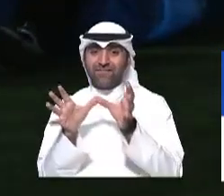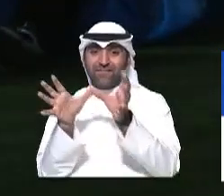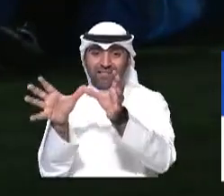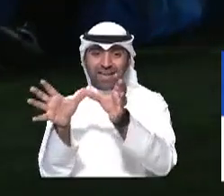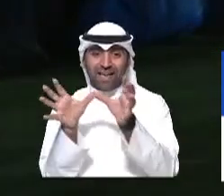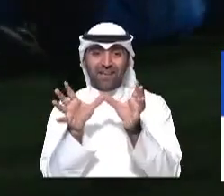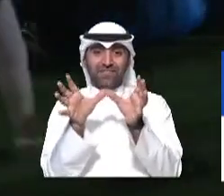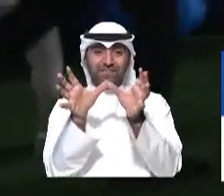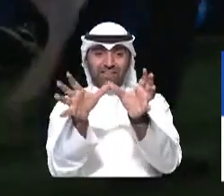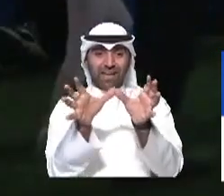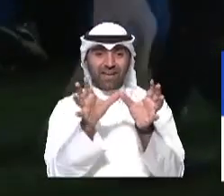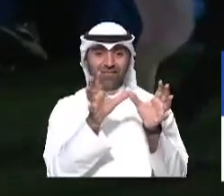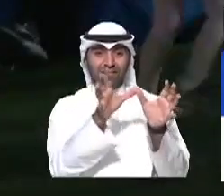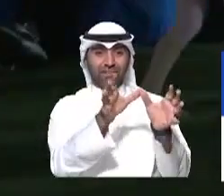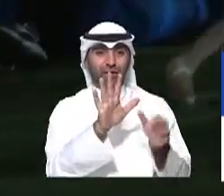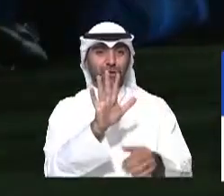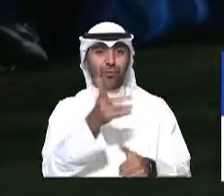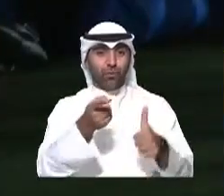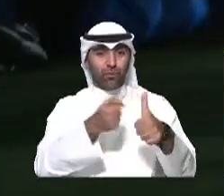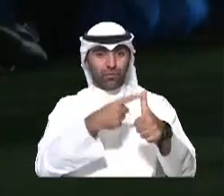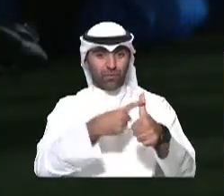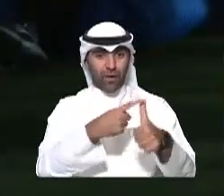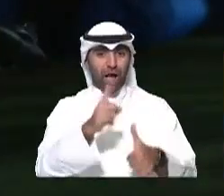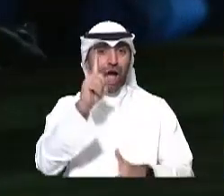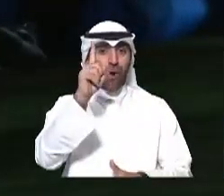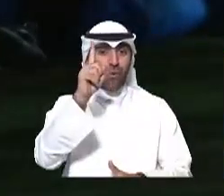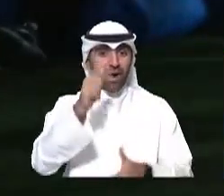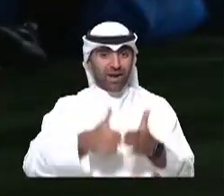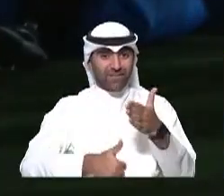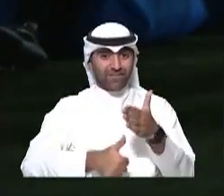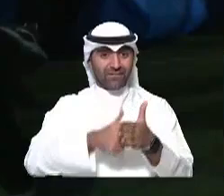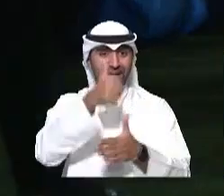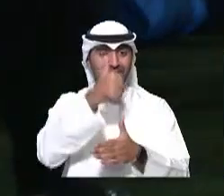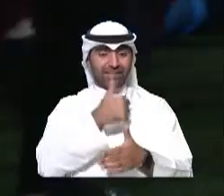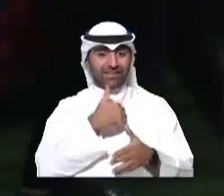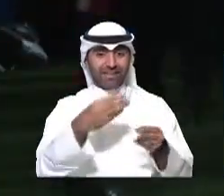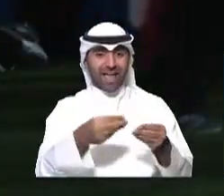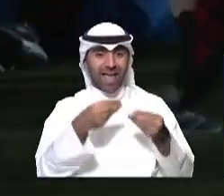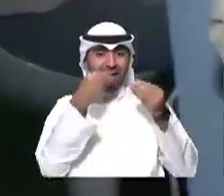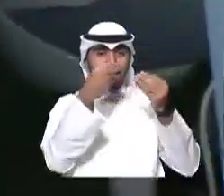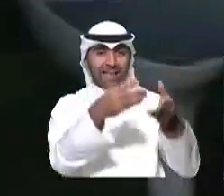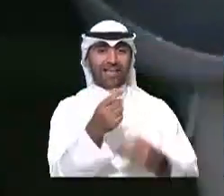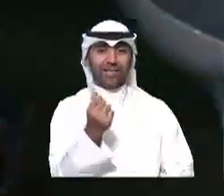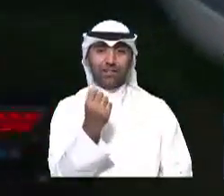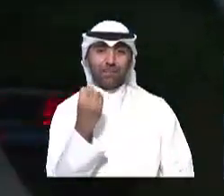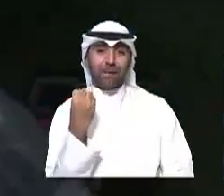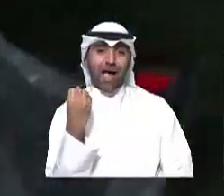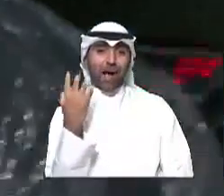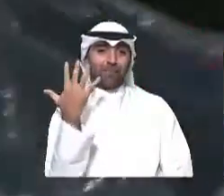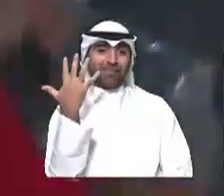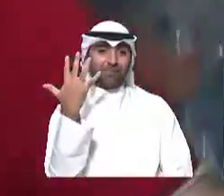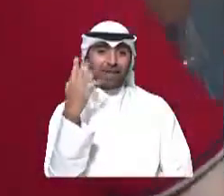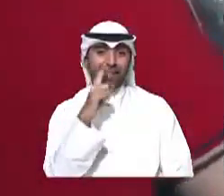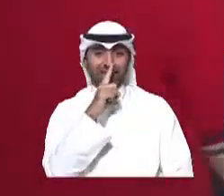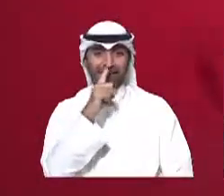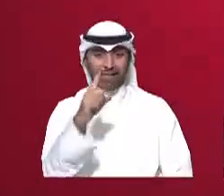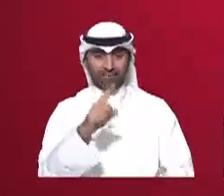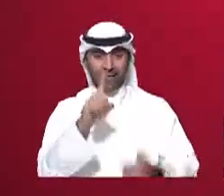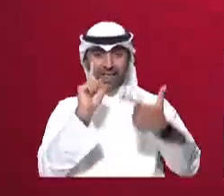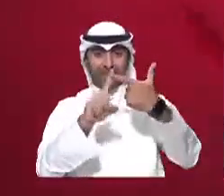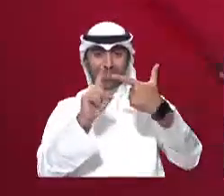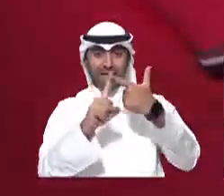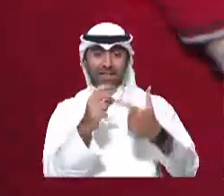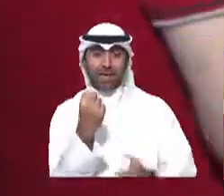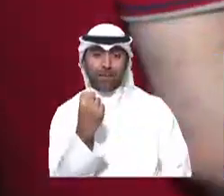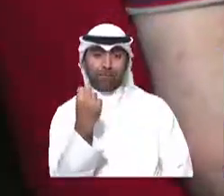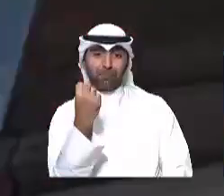دينار، والمتسابق الثاني 200 دينار، والثالث الفائز الثالث إن شاء الله 100 دينار. هذه المبادرة ما هي إلا أدوات